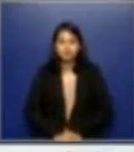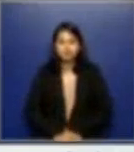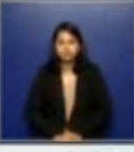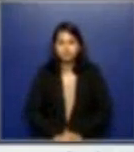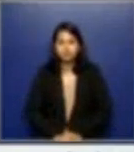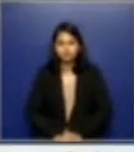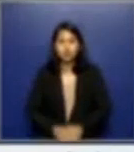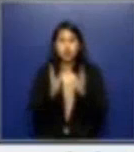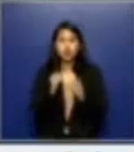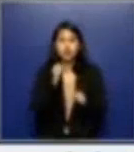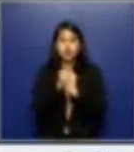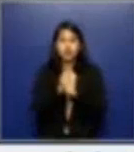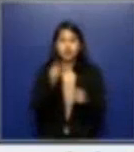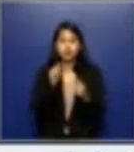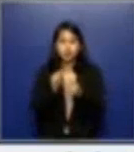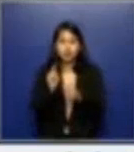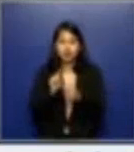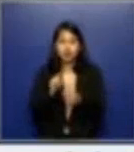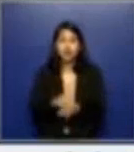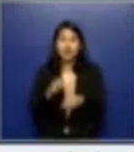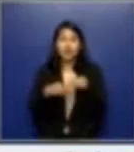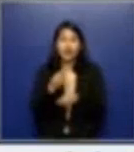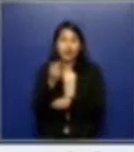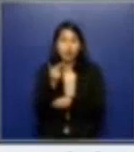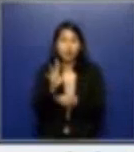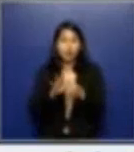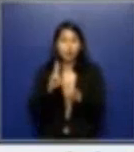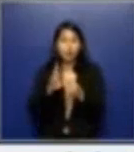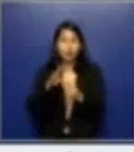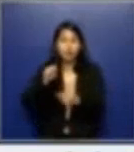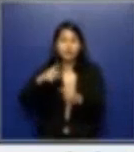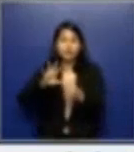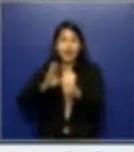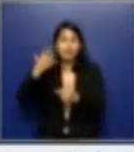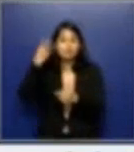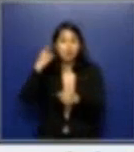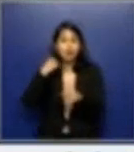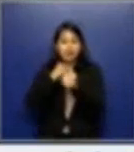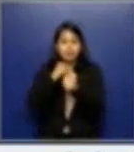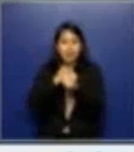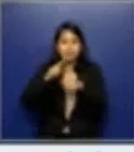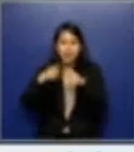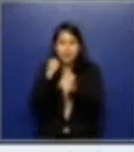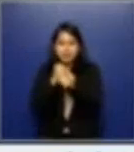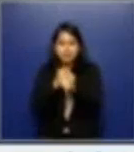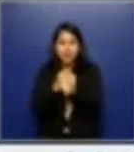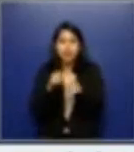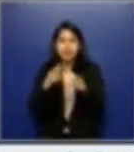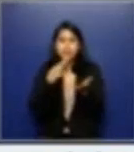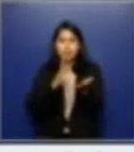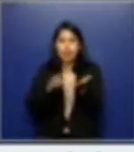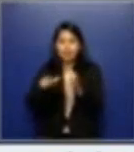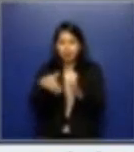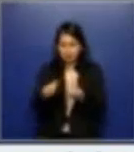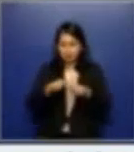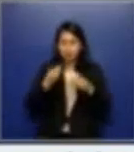ะ ใช่ค่ะเป็นพนักงานขององค์การค้าคุรุสภานะคะเมื่อวานนี้ค่ะไปทํางานอยู่ดีๆได้รับหนังสือเลิ